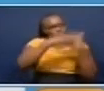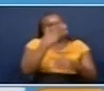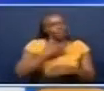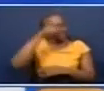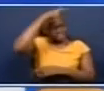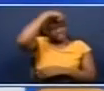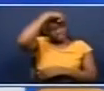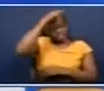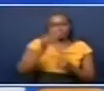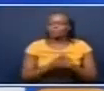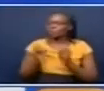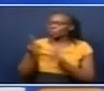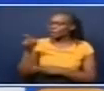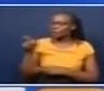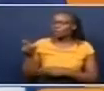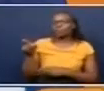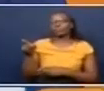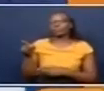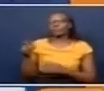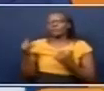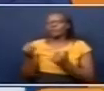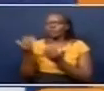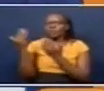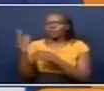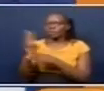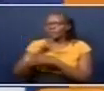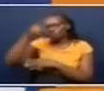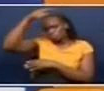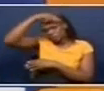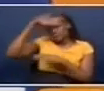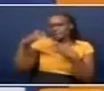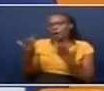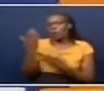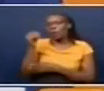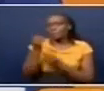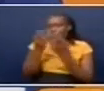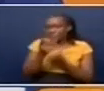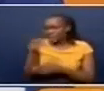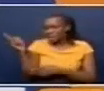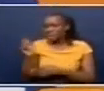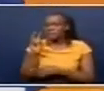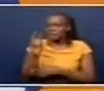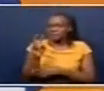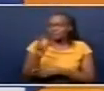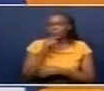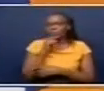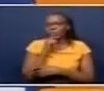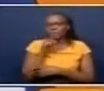Bi Janet, hii shahada yako ya uzamili unatarajia kuifanyia nini? Maanake wengi wanatizama wanasema Bi